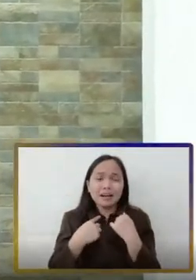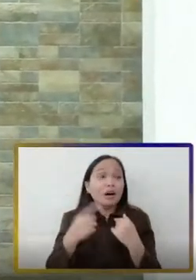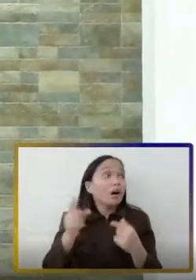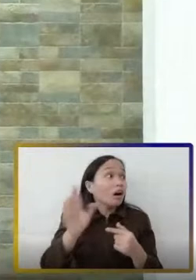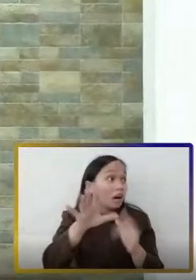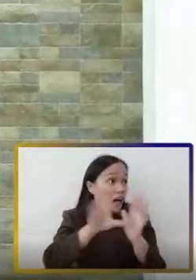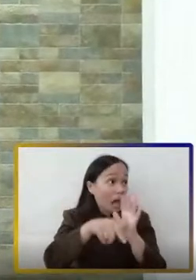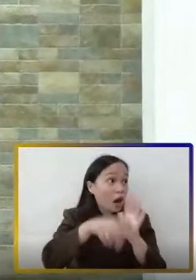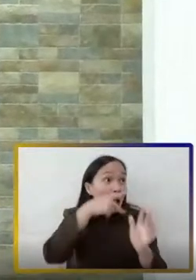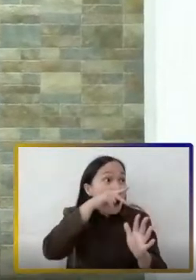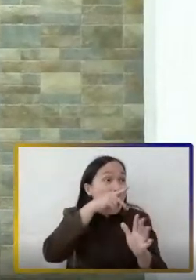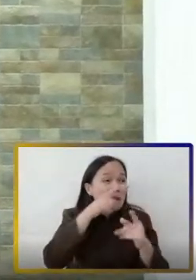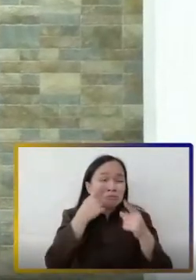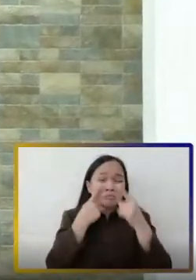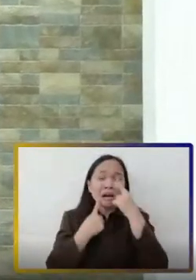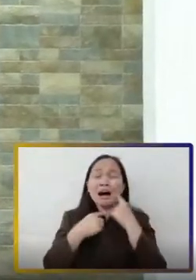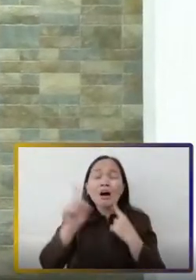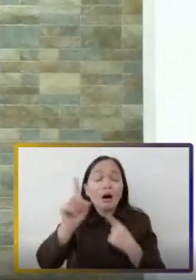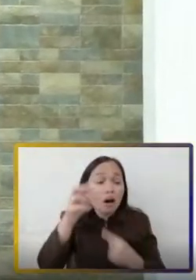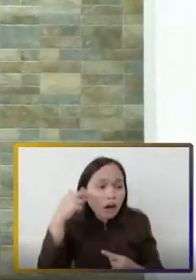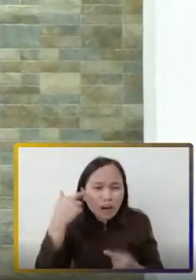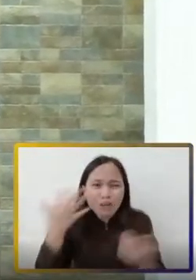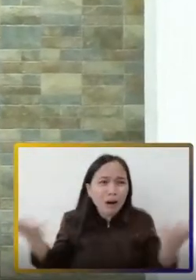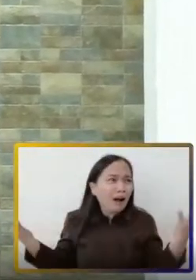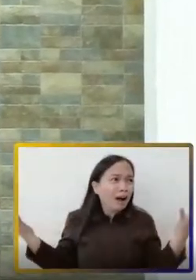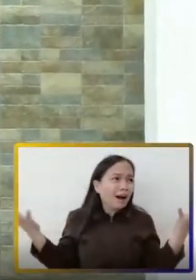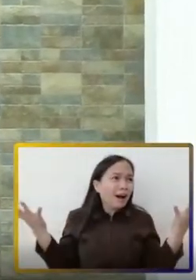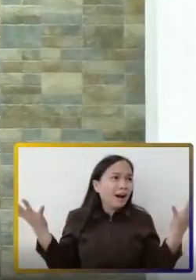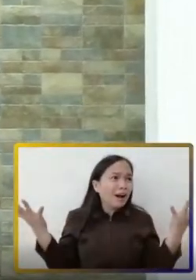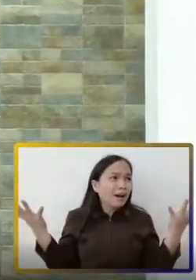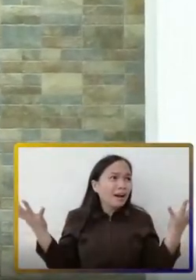Bigla na lang iiyak. Wala namang dahilan.